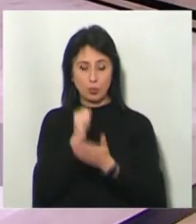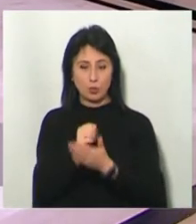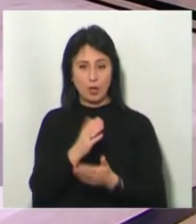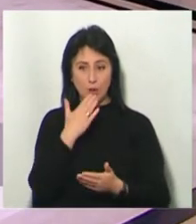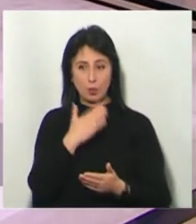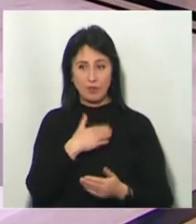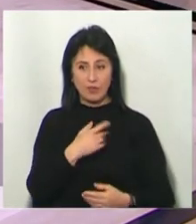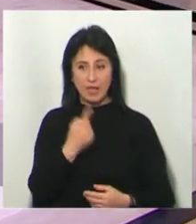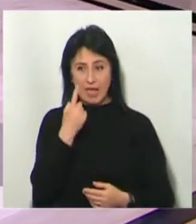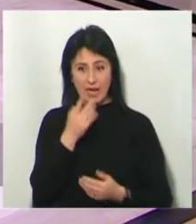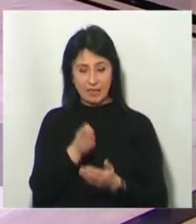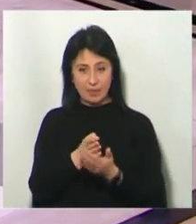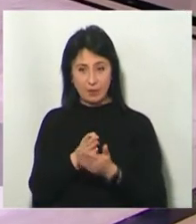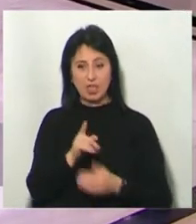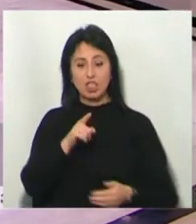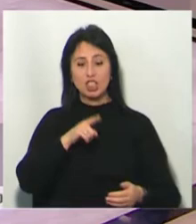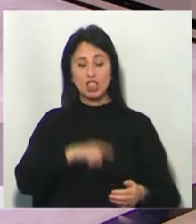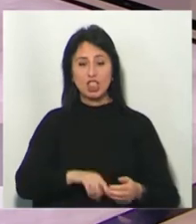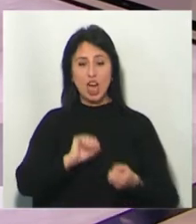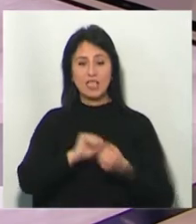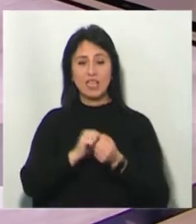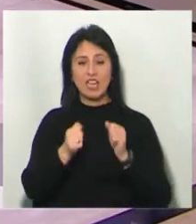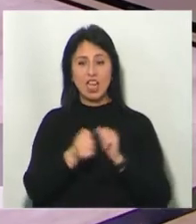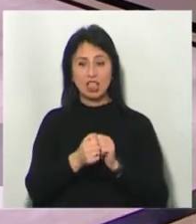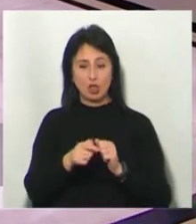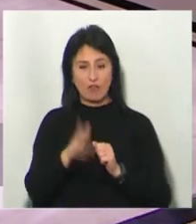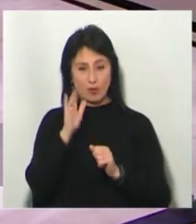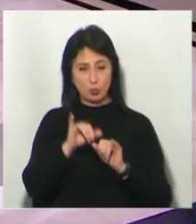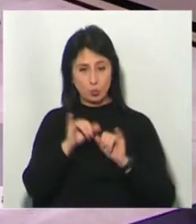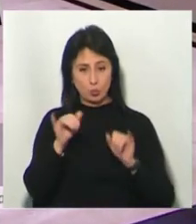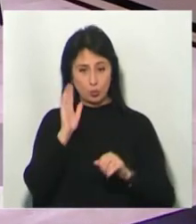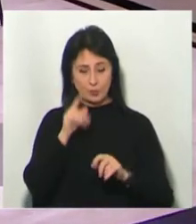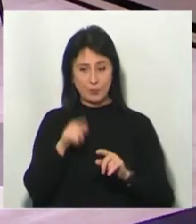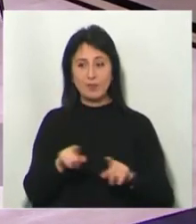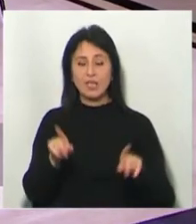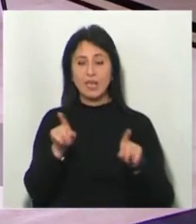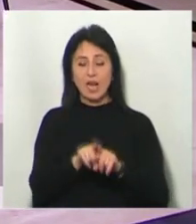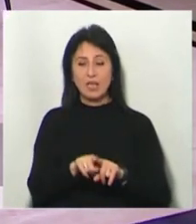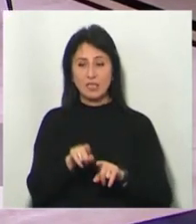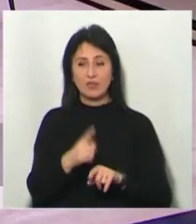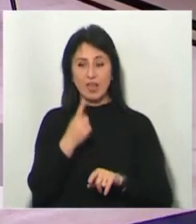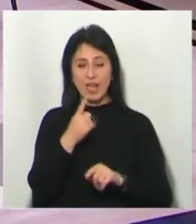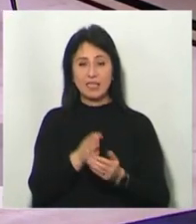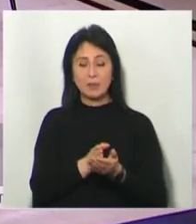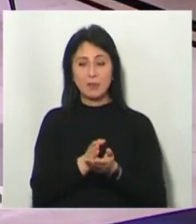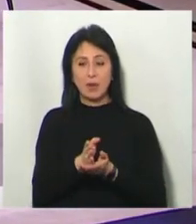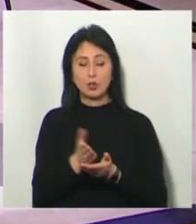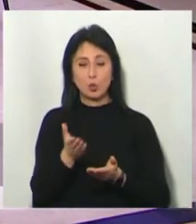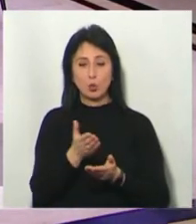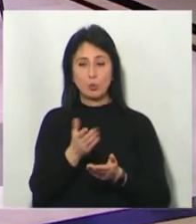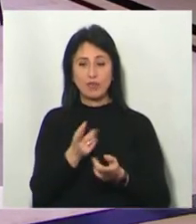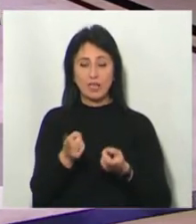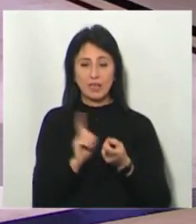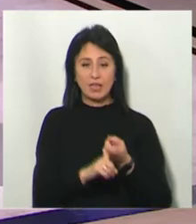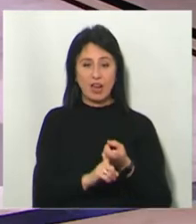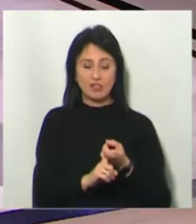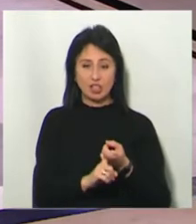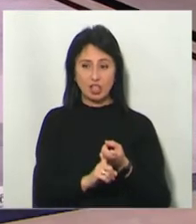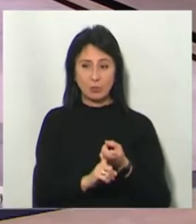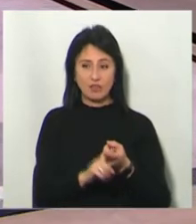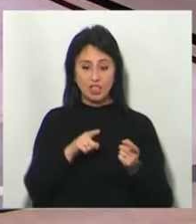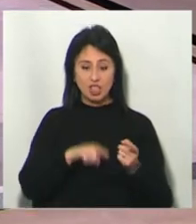ეს არის ერთი მიმართულება. შარდკენჭოვანი დაავადების ჩამოყალიბების. ასევე ეს არის ერთი მიმართულება, რომელიც